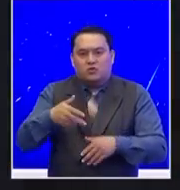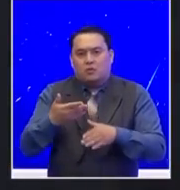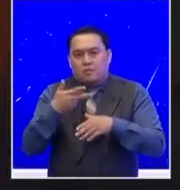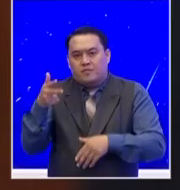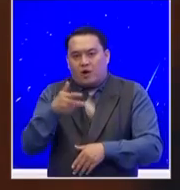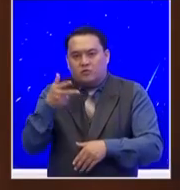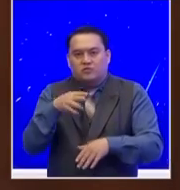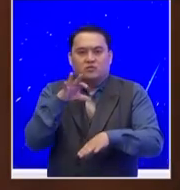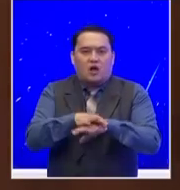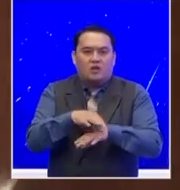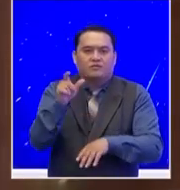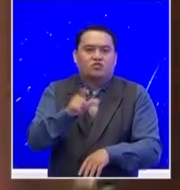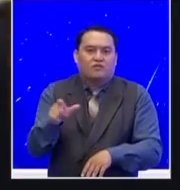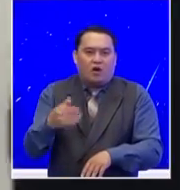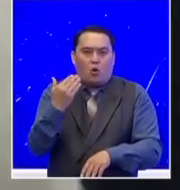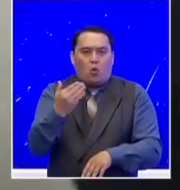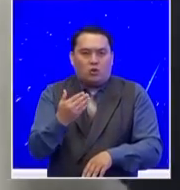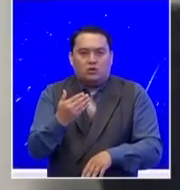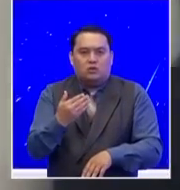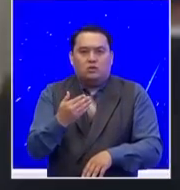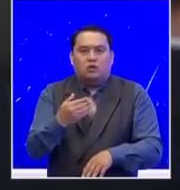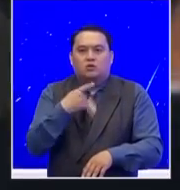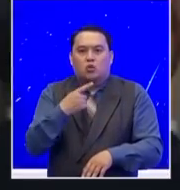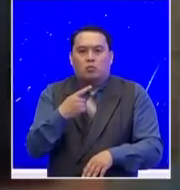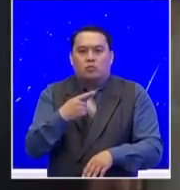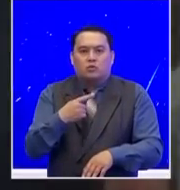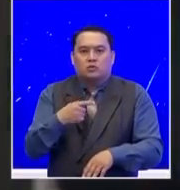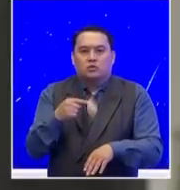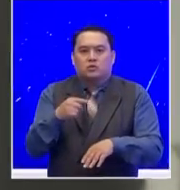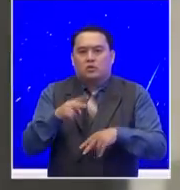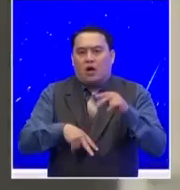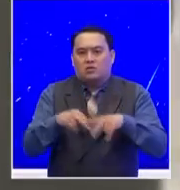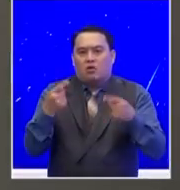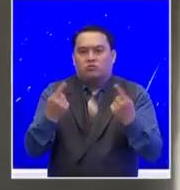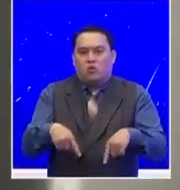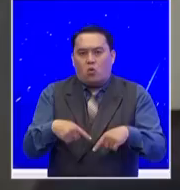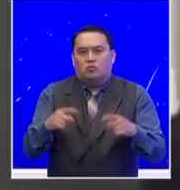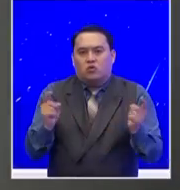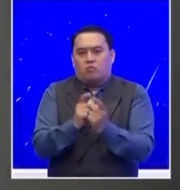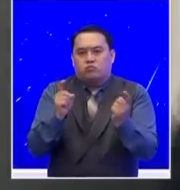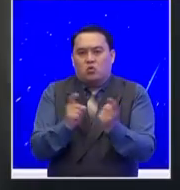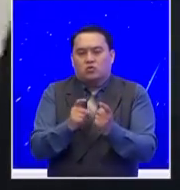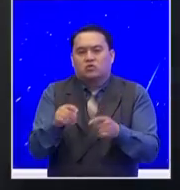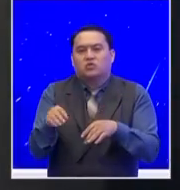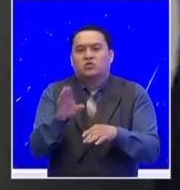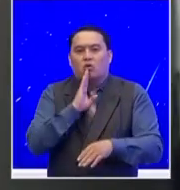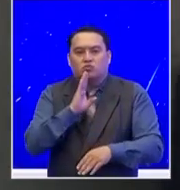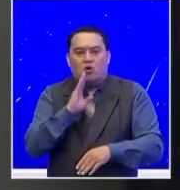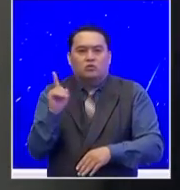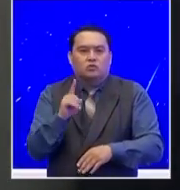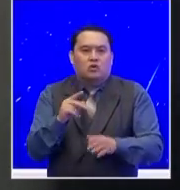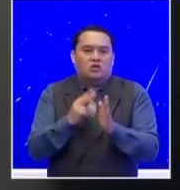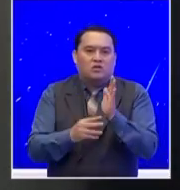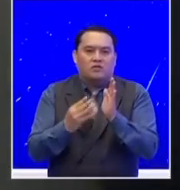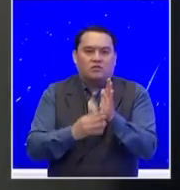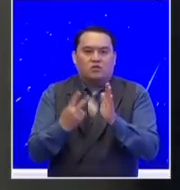наблюдения задержали подозреваемого, который в оправдание сослался на плохое настроение после очередной ссоры с подругой. В настоящее время